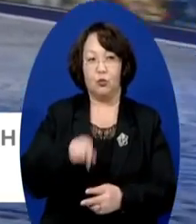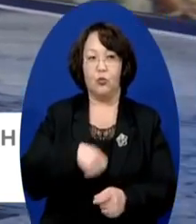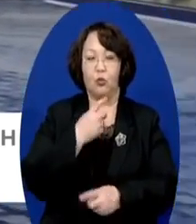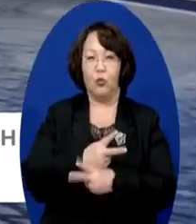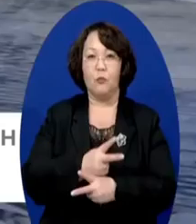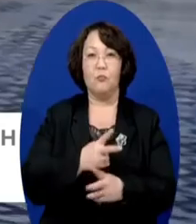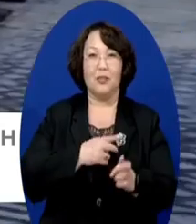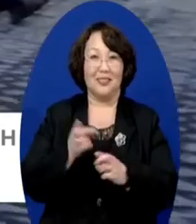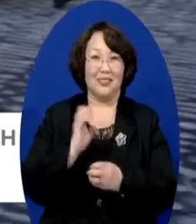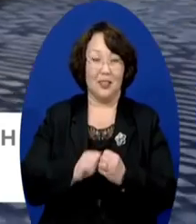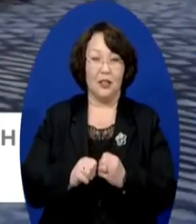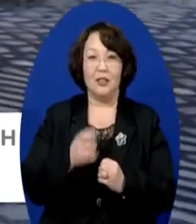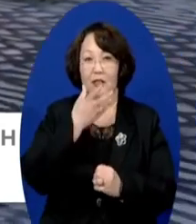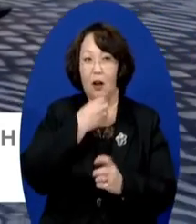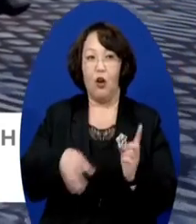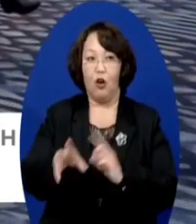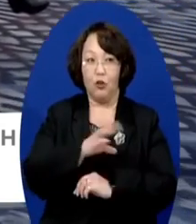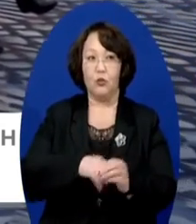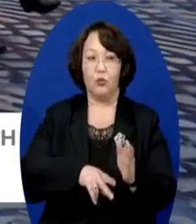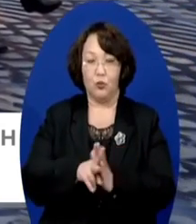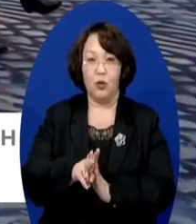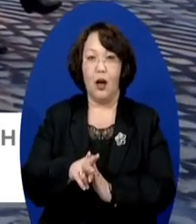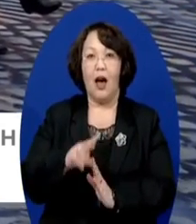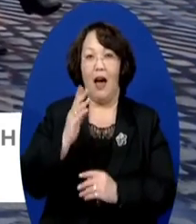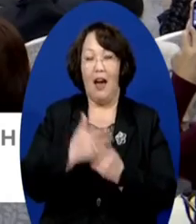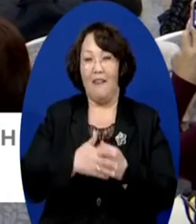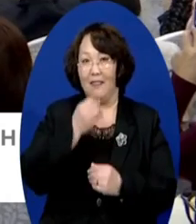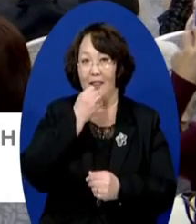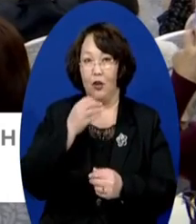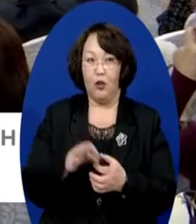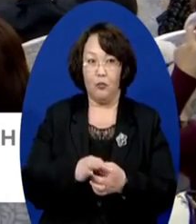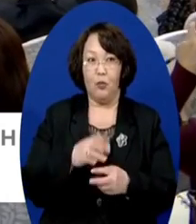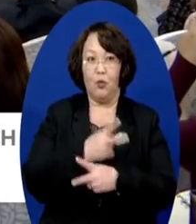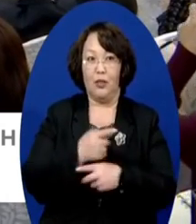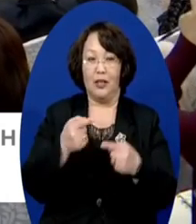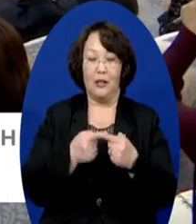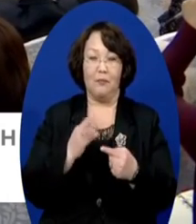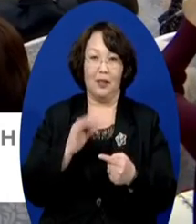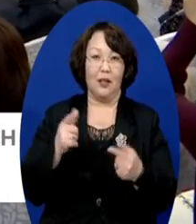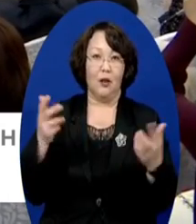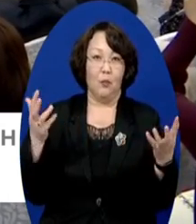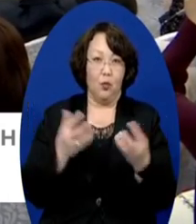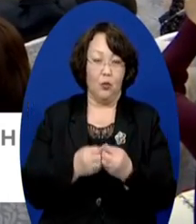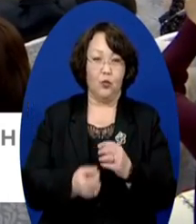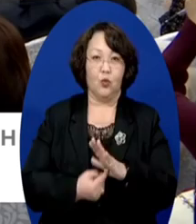хууль бизнес эрхлэг таатай нөхцөлийг бүрдүүлэх зогсохгүй. Авилга албан тушаалын гэмт хэргийг бууруулах